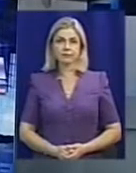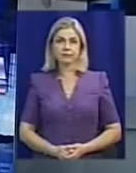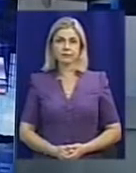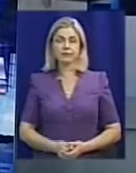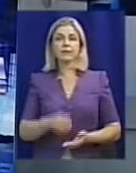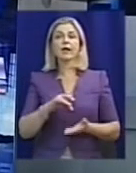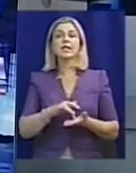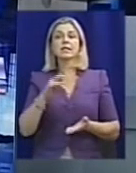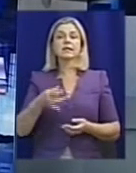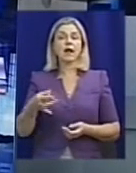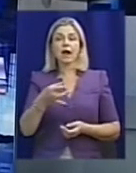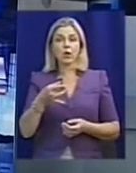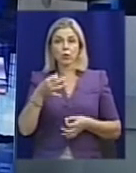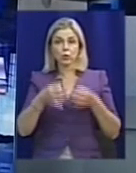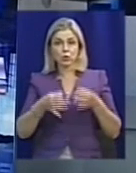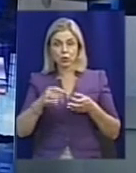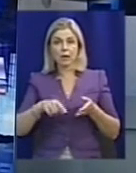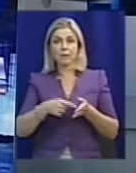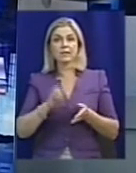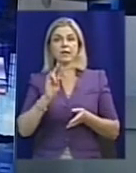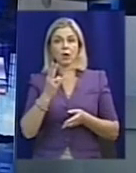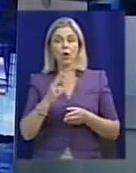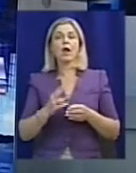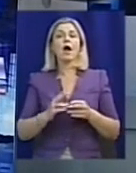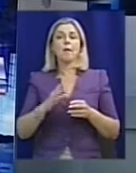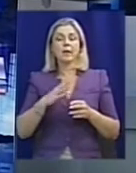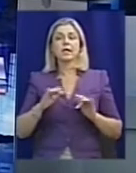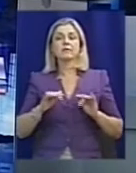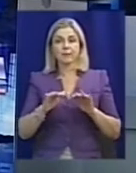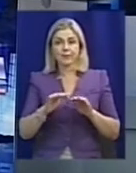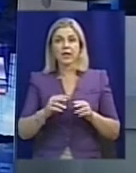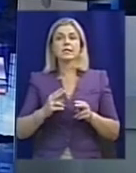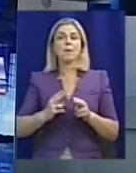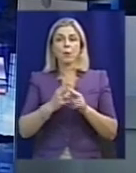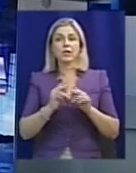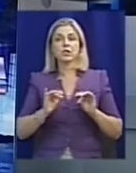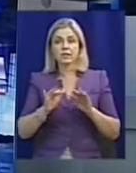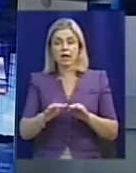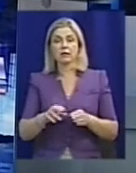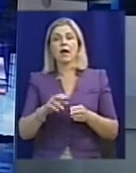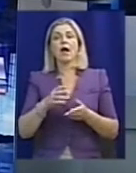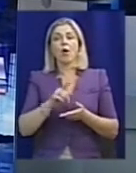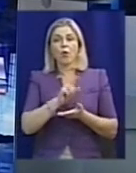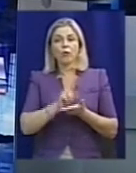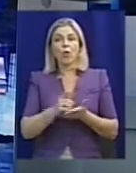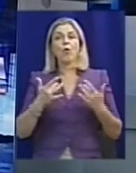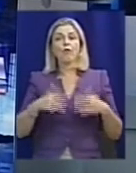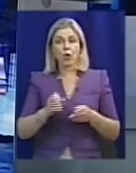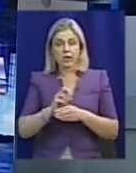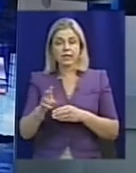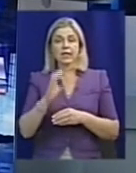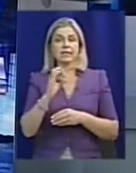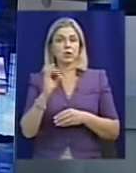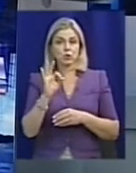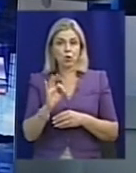У Центральному районному суді міста Миколаєва обрали запобіжний захід звільненому з посади начальника ізолятора, слідчого